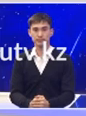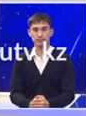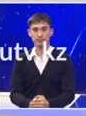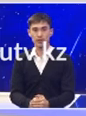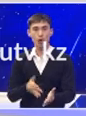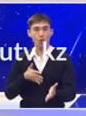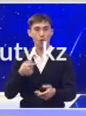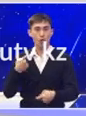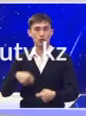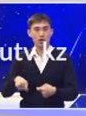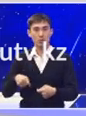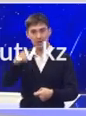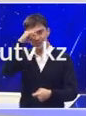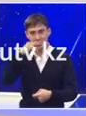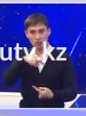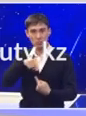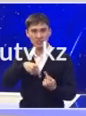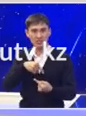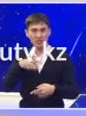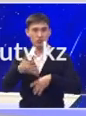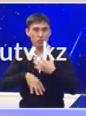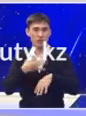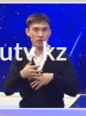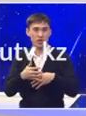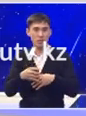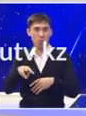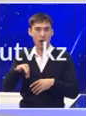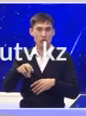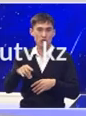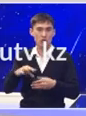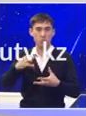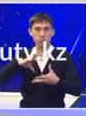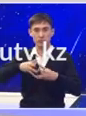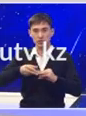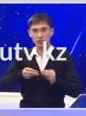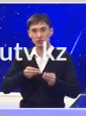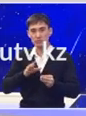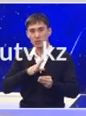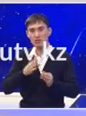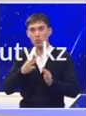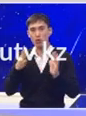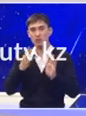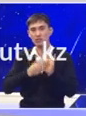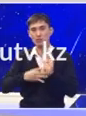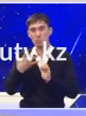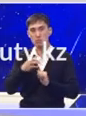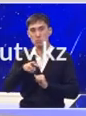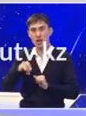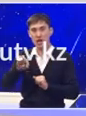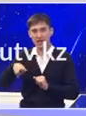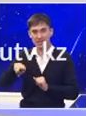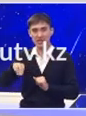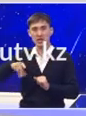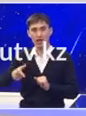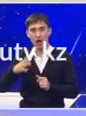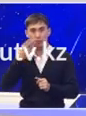Ущерб казахстанскому бизнесу в результате беспорядков и мародерства по предварительным подсчетам составил более 95 миллиардов тенге.